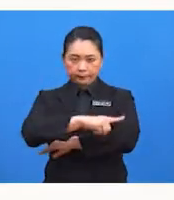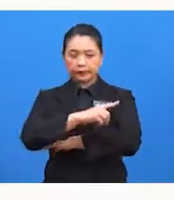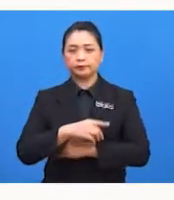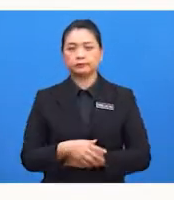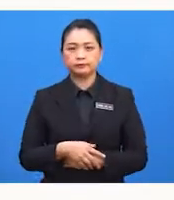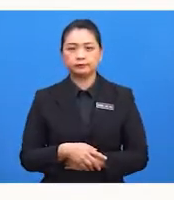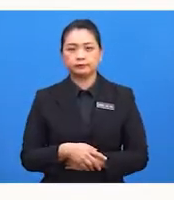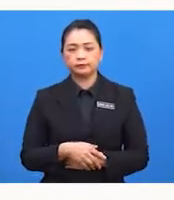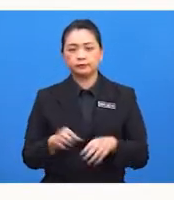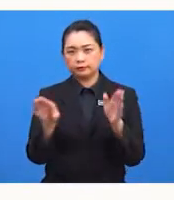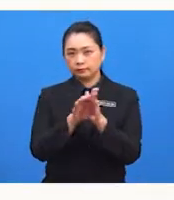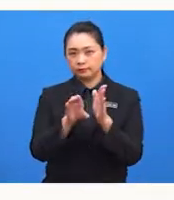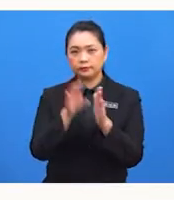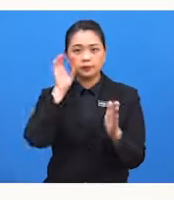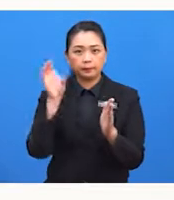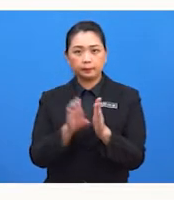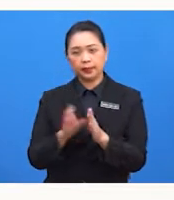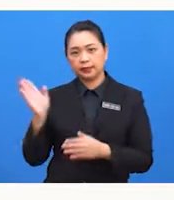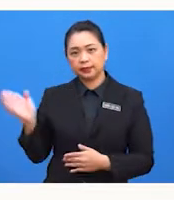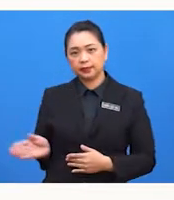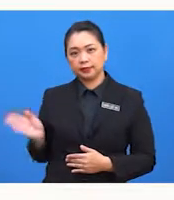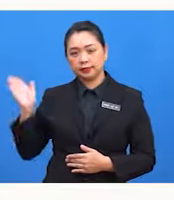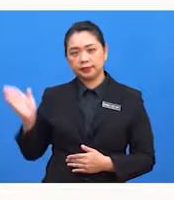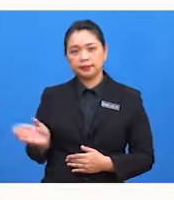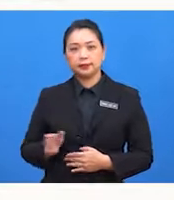seperti gambar di sebelah ini.